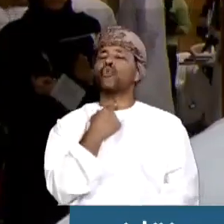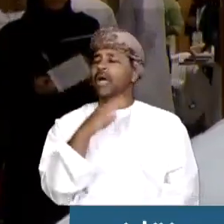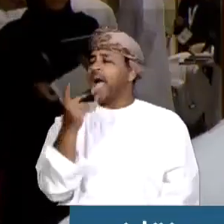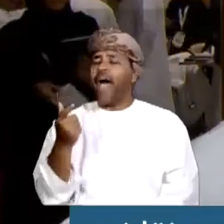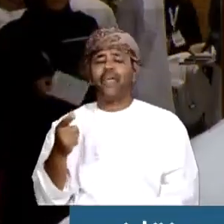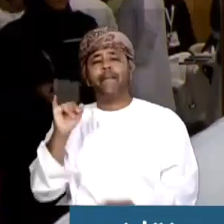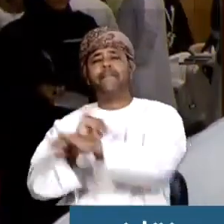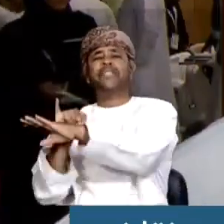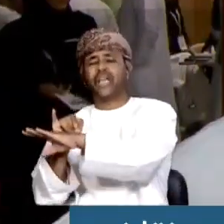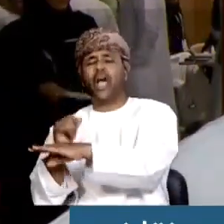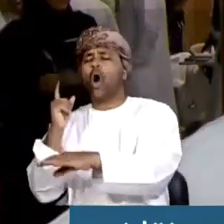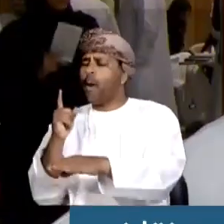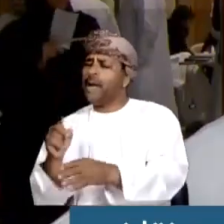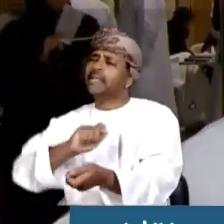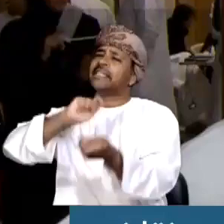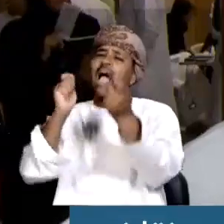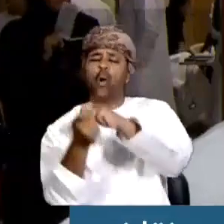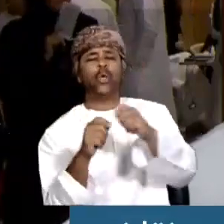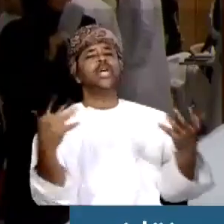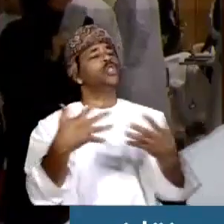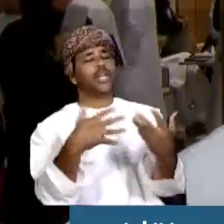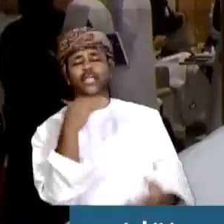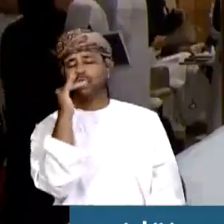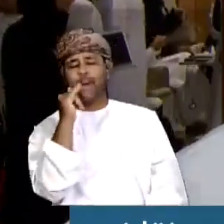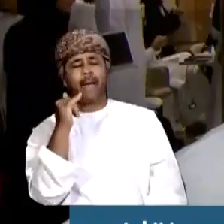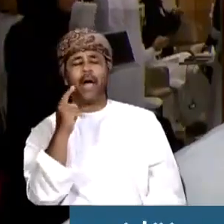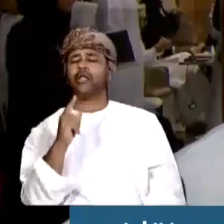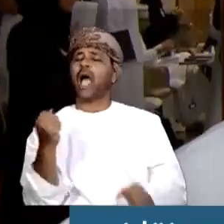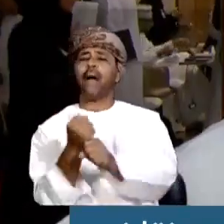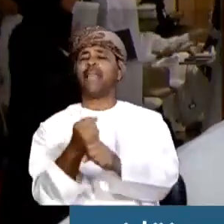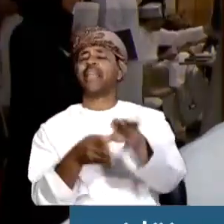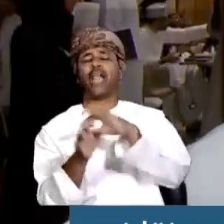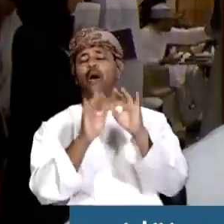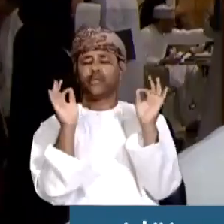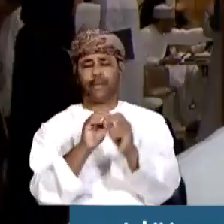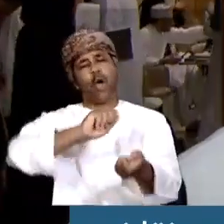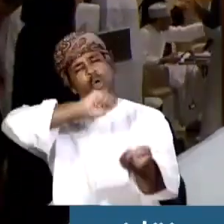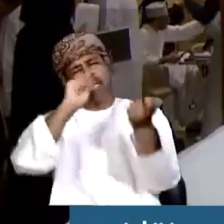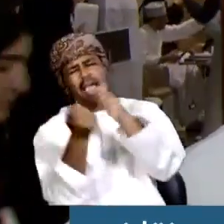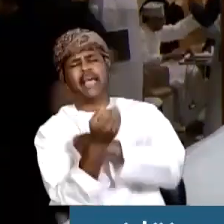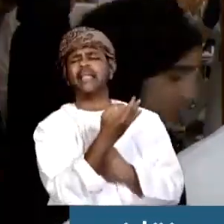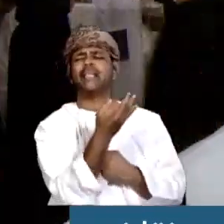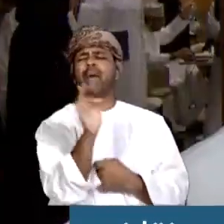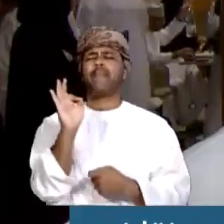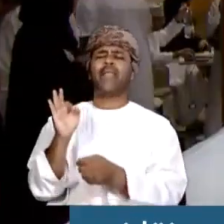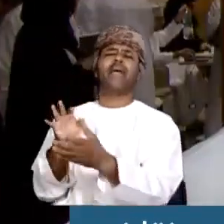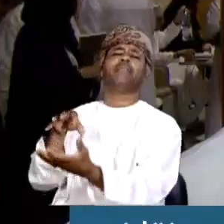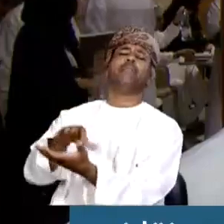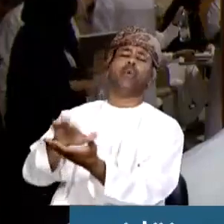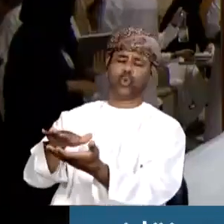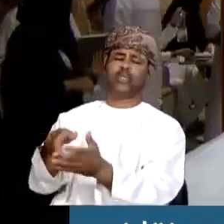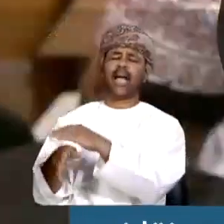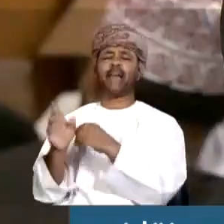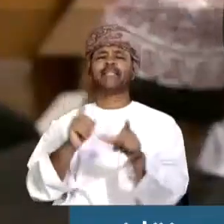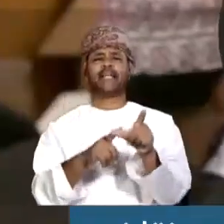هذه المشاريع أن تتحول إلى شركات شبابية رائدة في المجتمع وتغير تماما المشهد في الموجود حاليا في